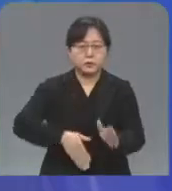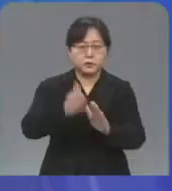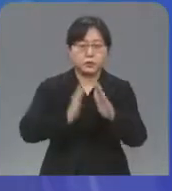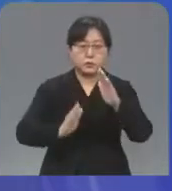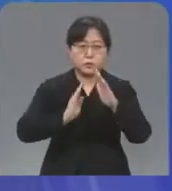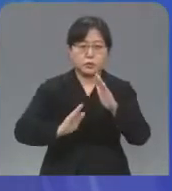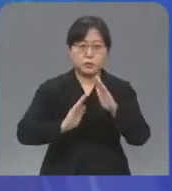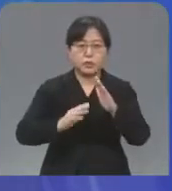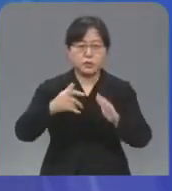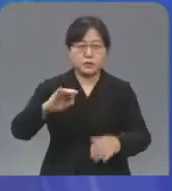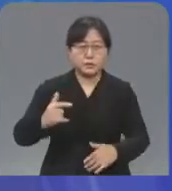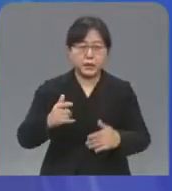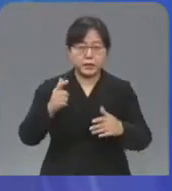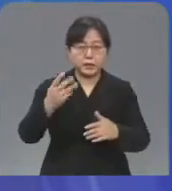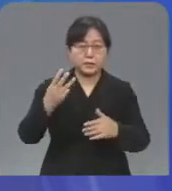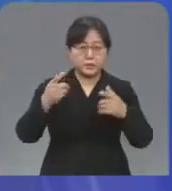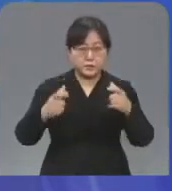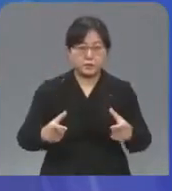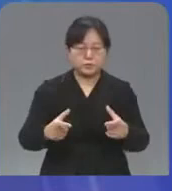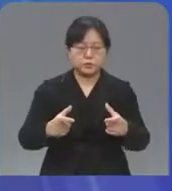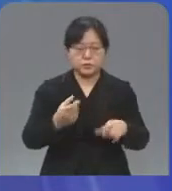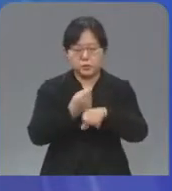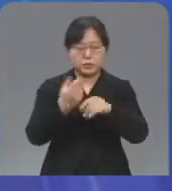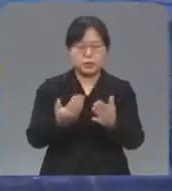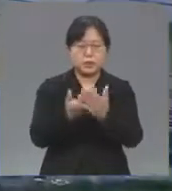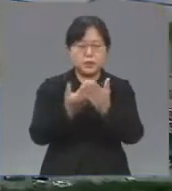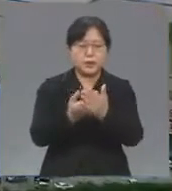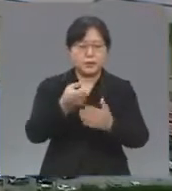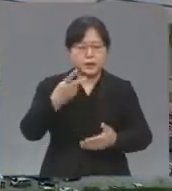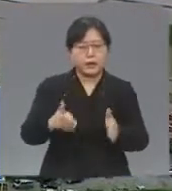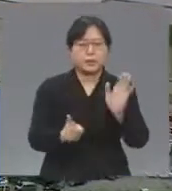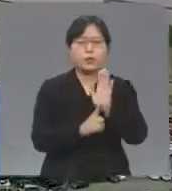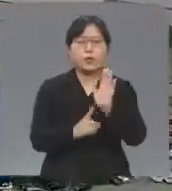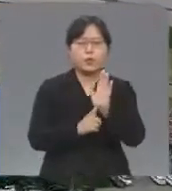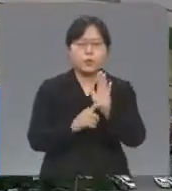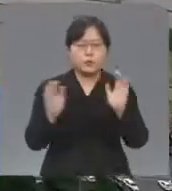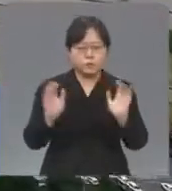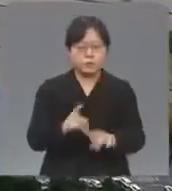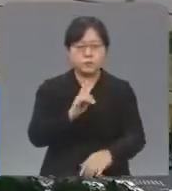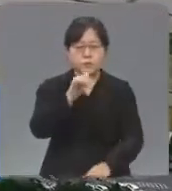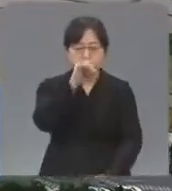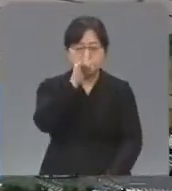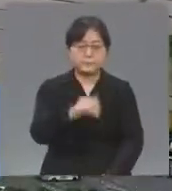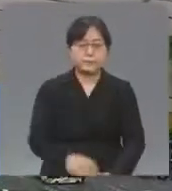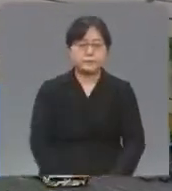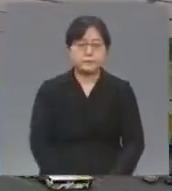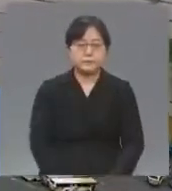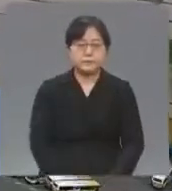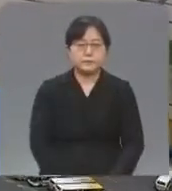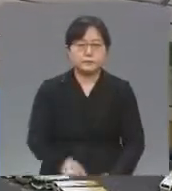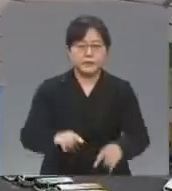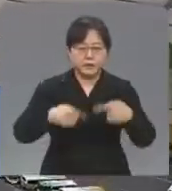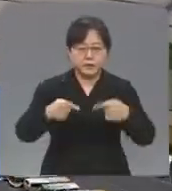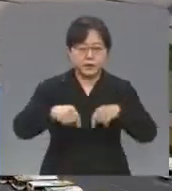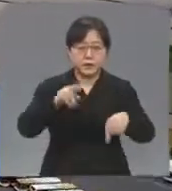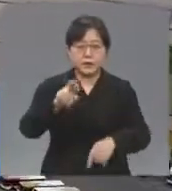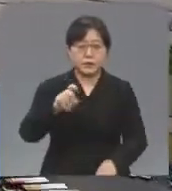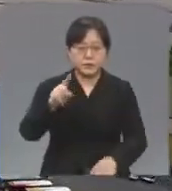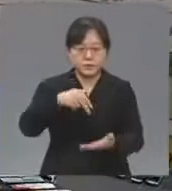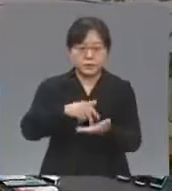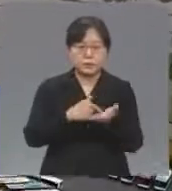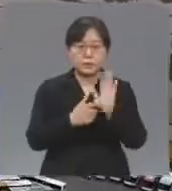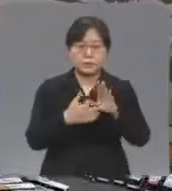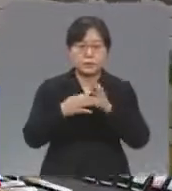광주도시공사의 첨단 3지구 연구개발 특구 조성 사업에 대해 재공모가 추진돼야 한다는 주장이 제기됐습니다. 참여자치21은 성명을